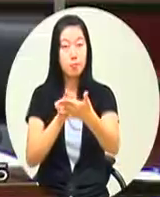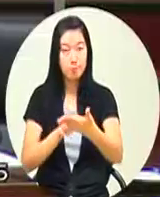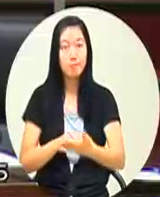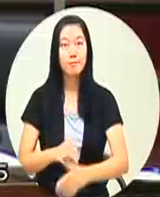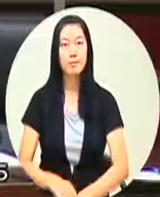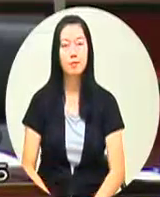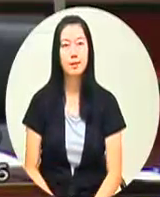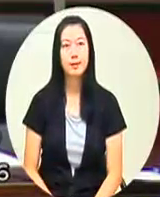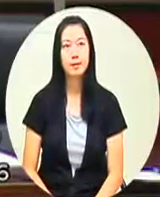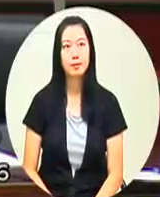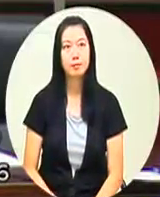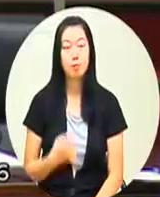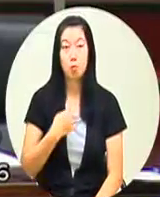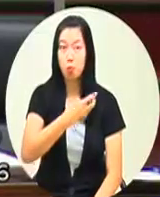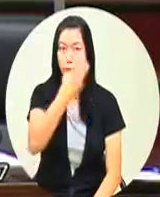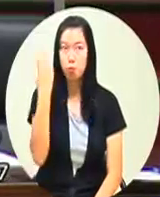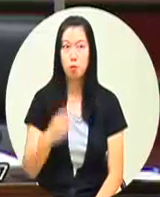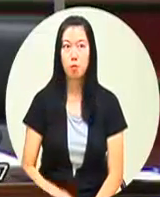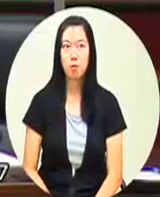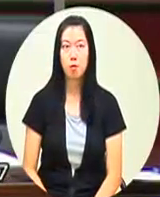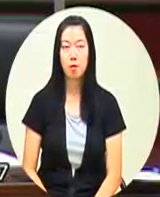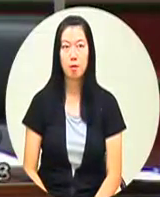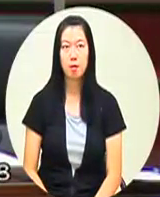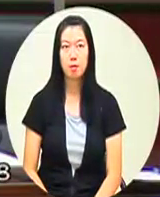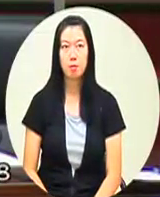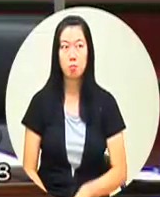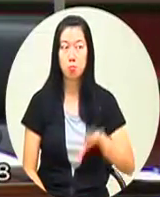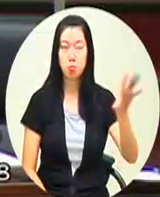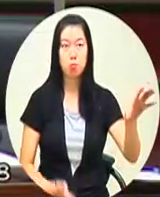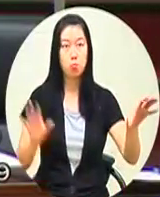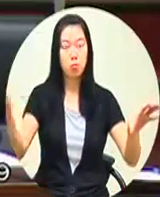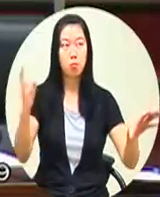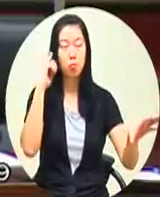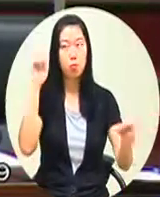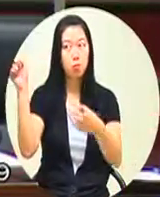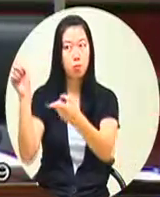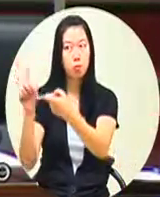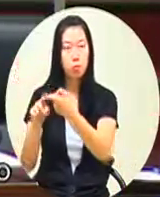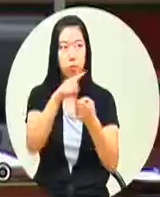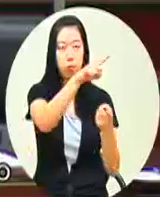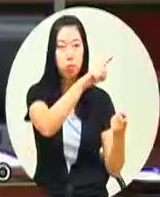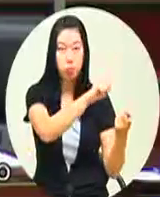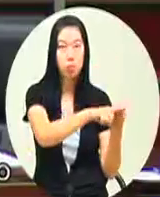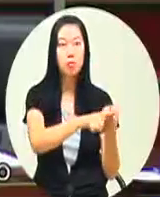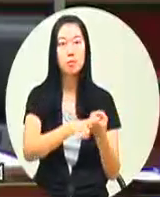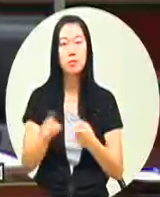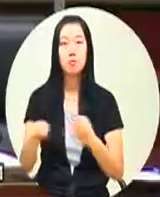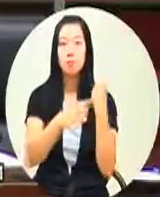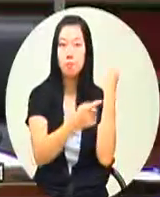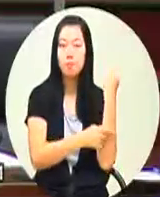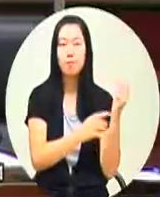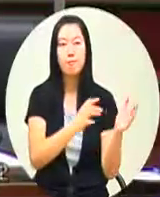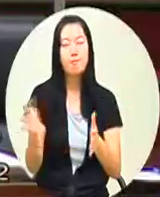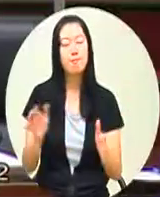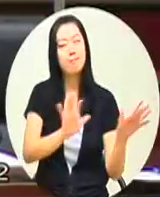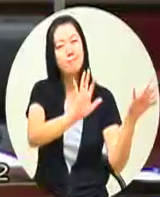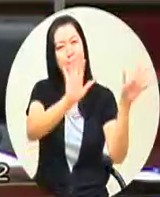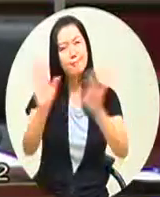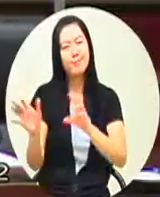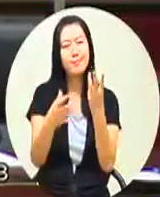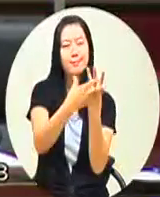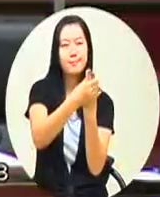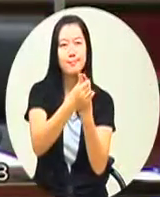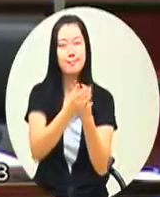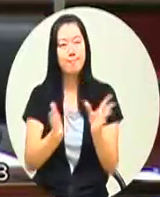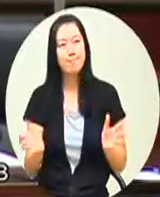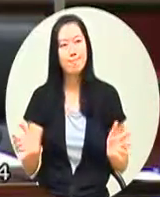的我发现两边讲的都有各自的道理，而且法理情好像都能